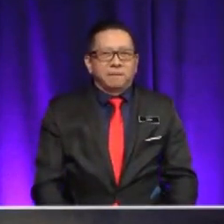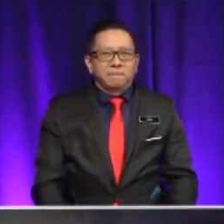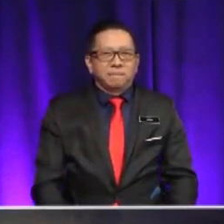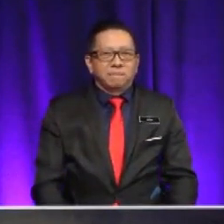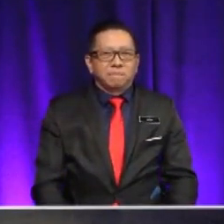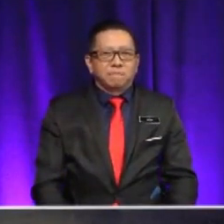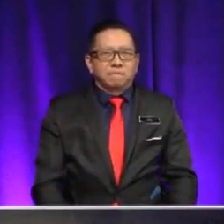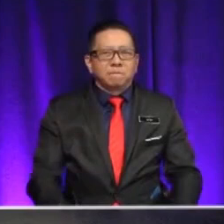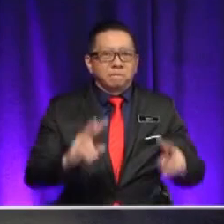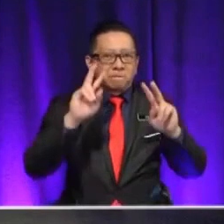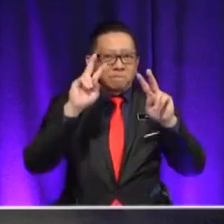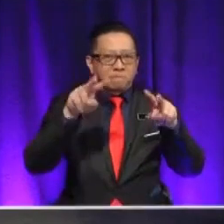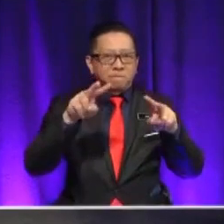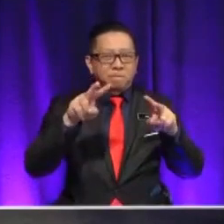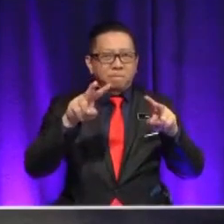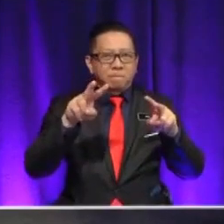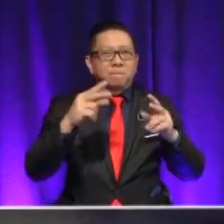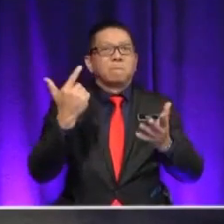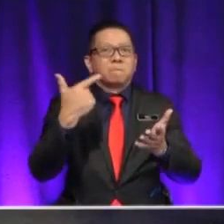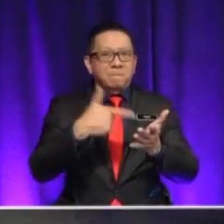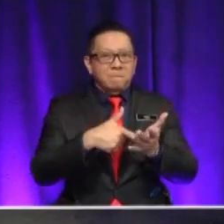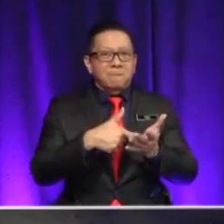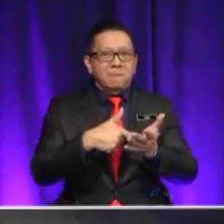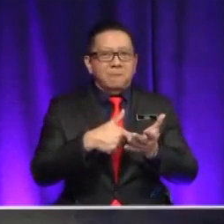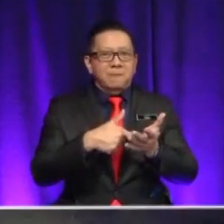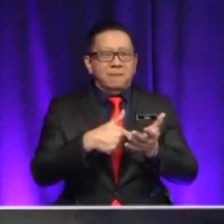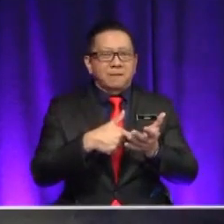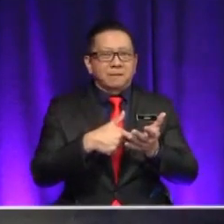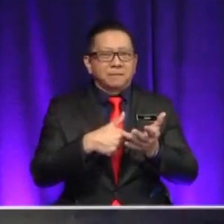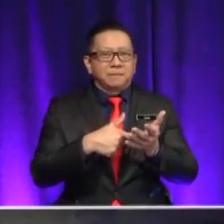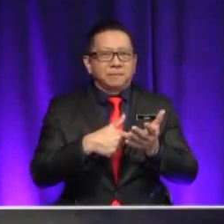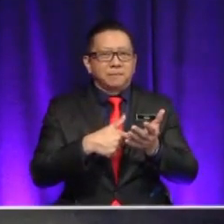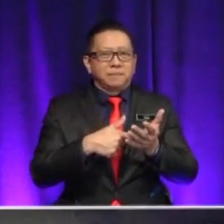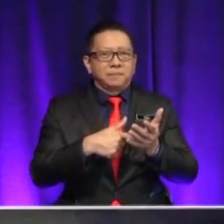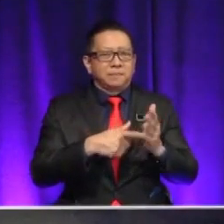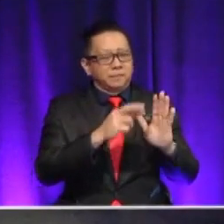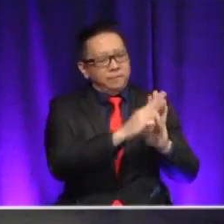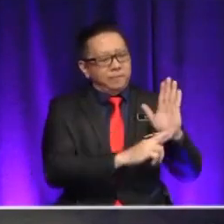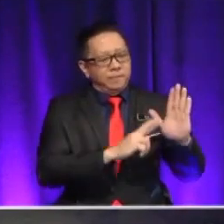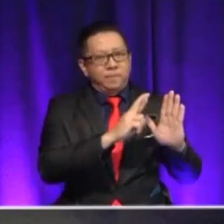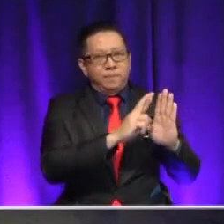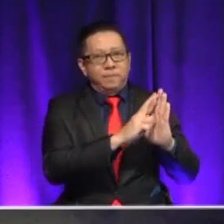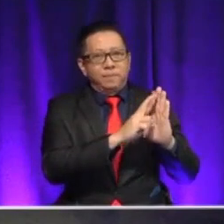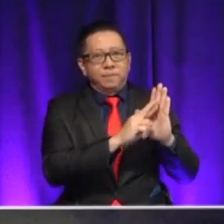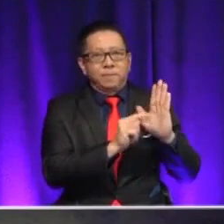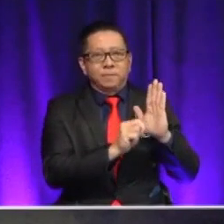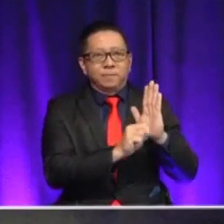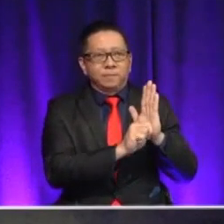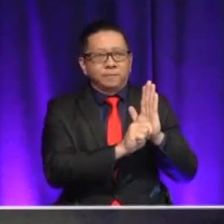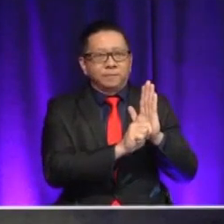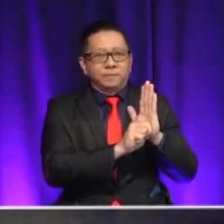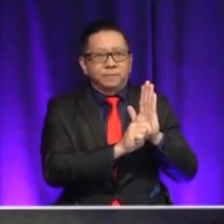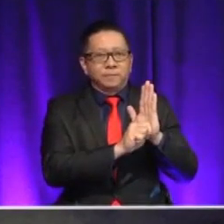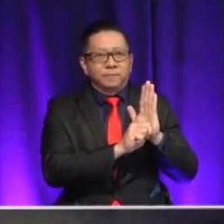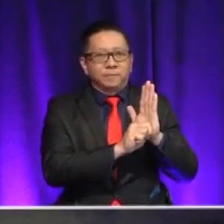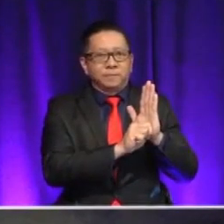kita tengok dululah. Okey, apakah kesimpulan ataupun peranan rukun negara seperti yang kita lihat tadi.